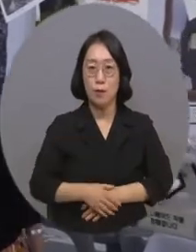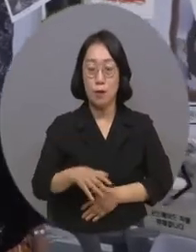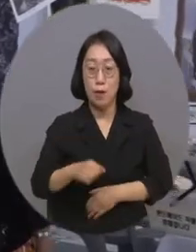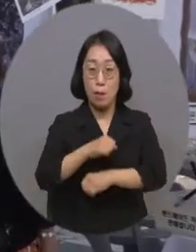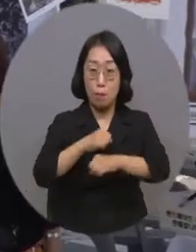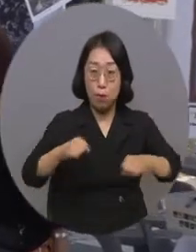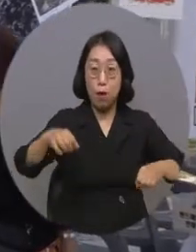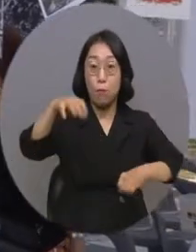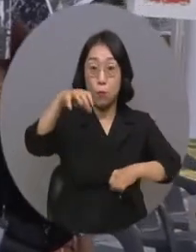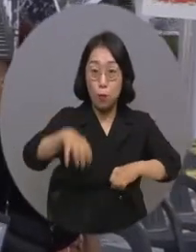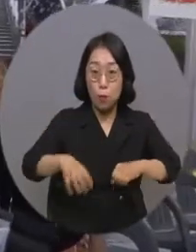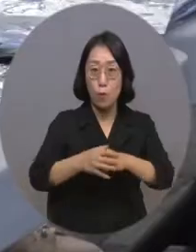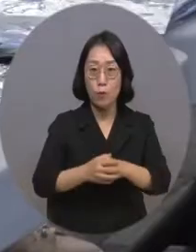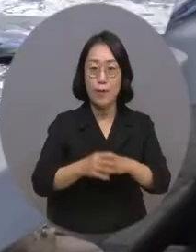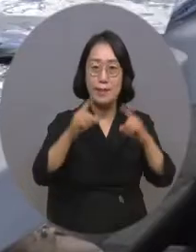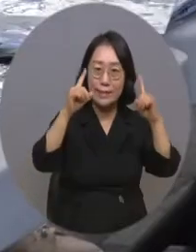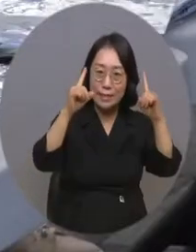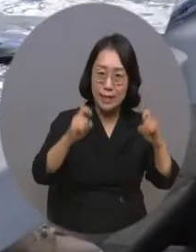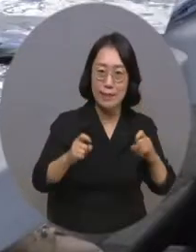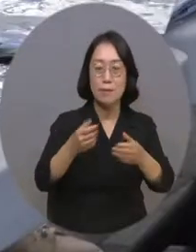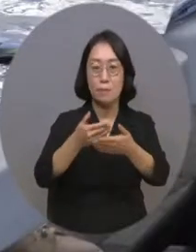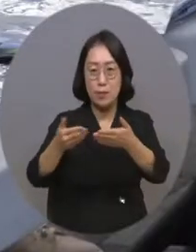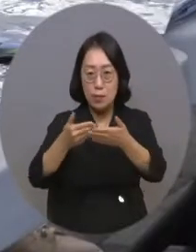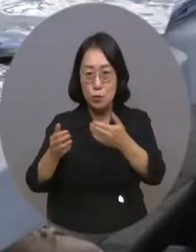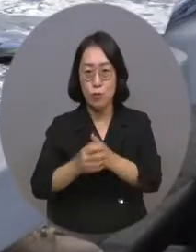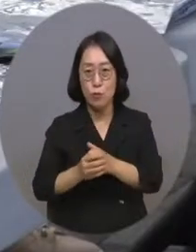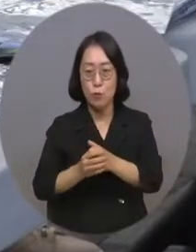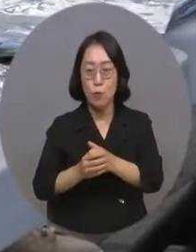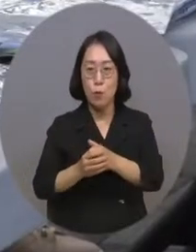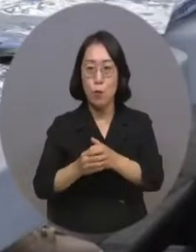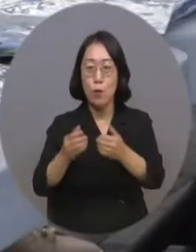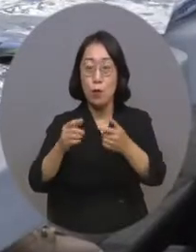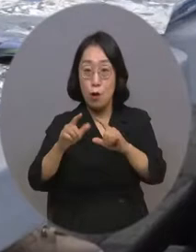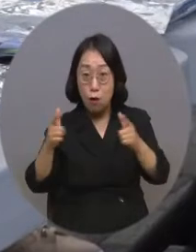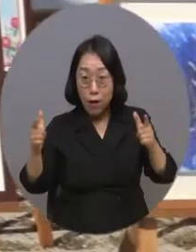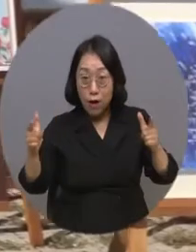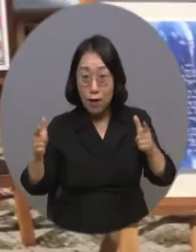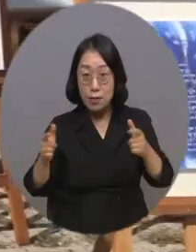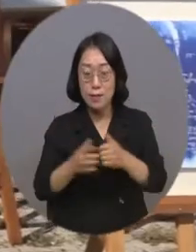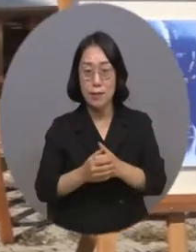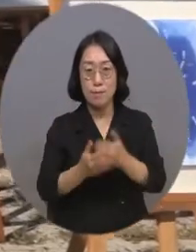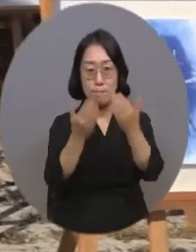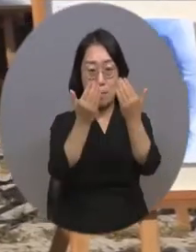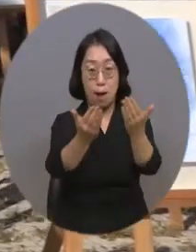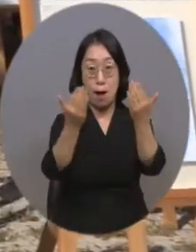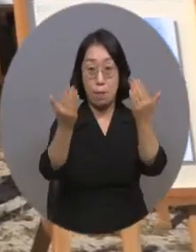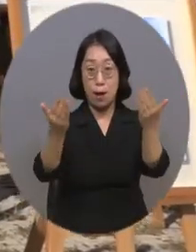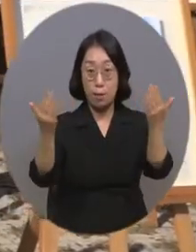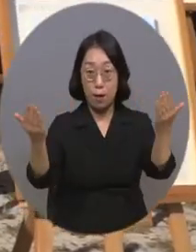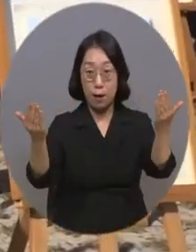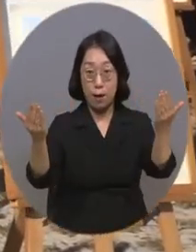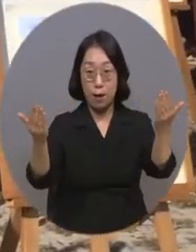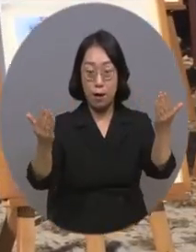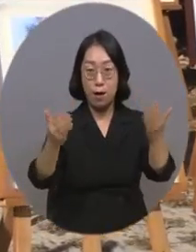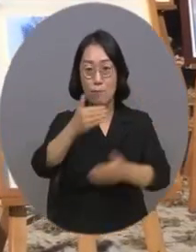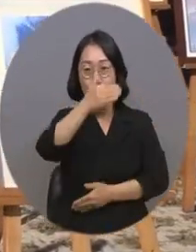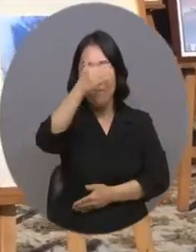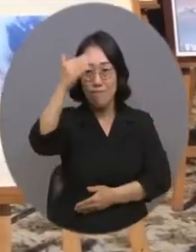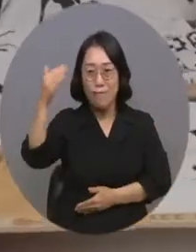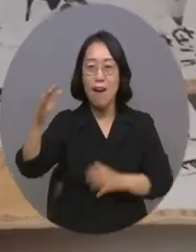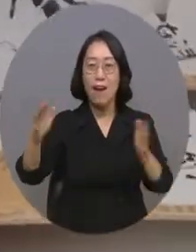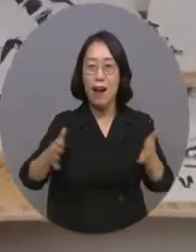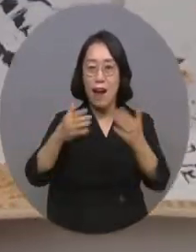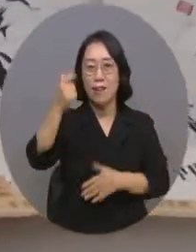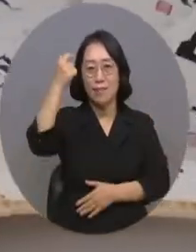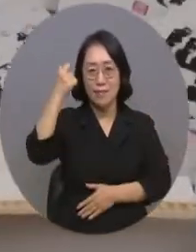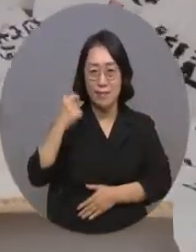넓은 광장에는 사진, 미술, 시화 등 전문가들의 작품이 전시되어 풍요로운 가을의 기분을